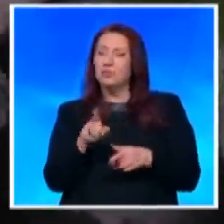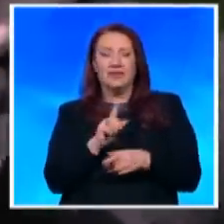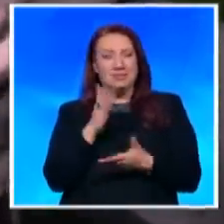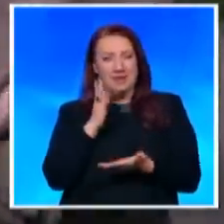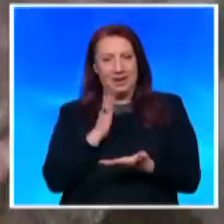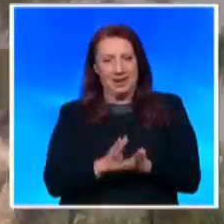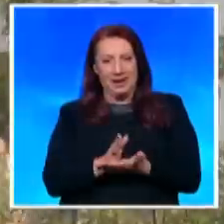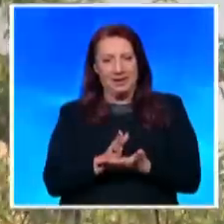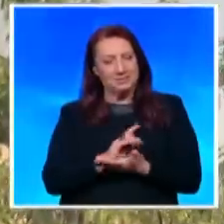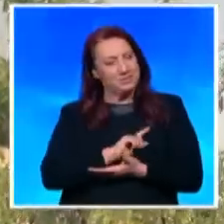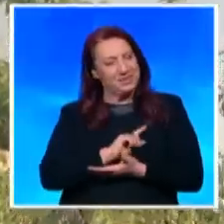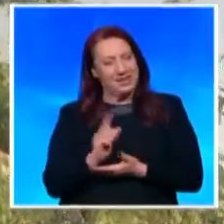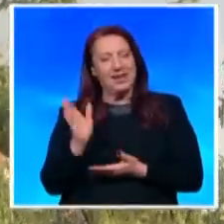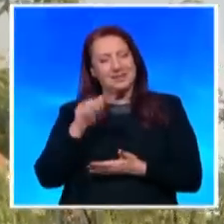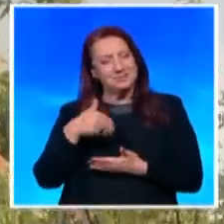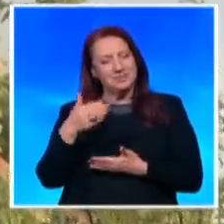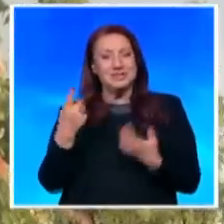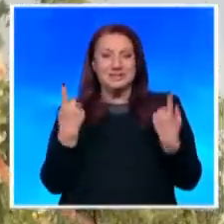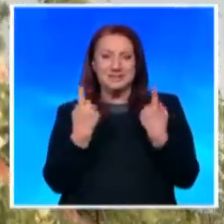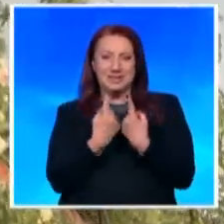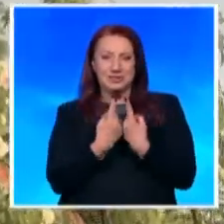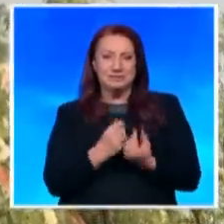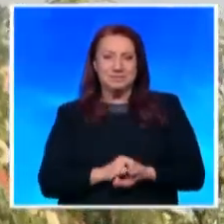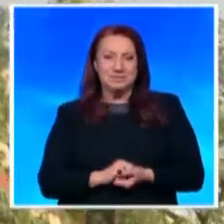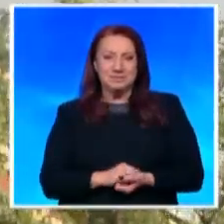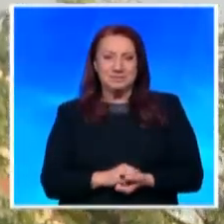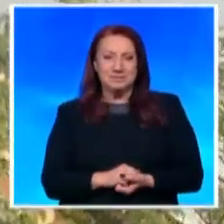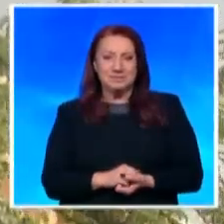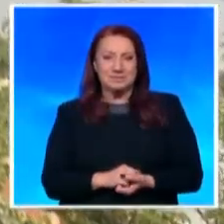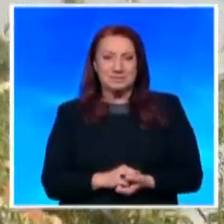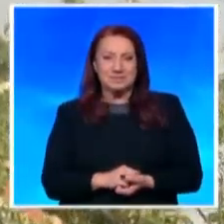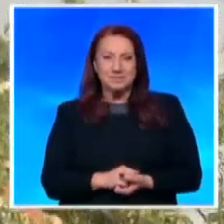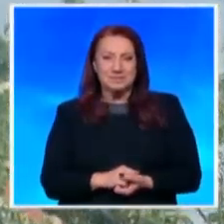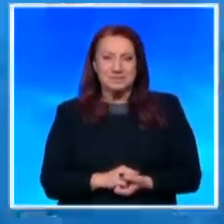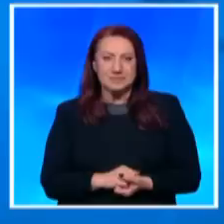това не е краят, не е. За BTV новините, Кристина Газиева.